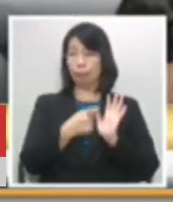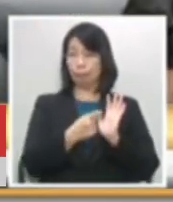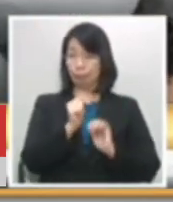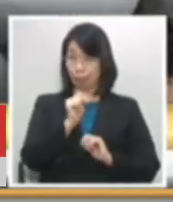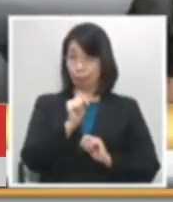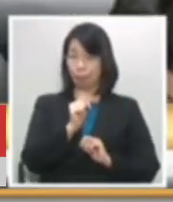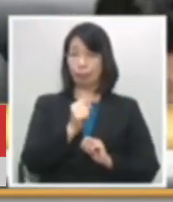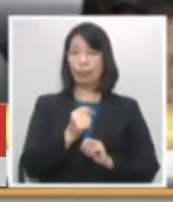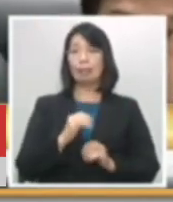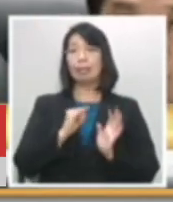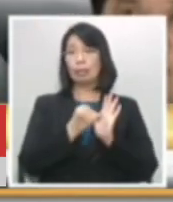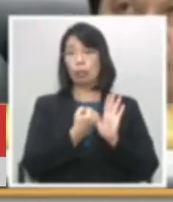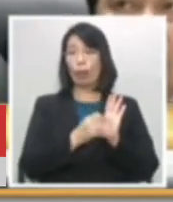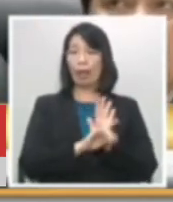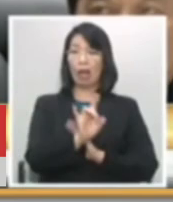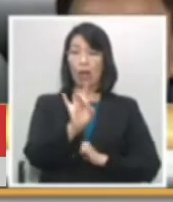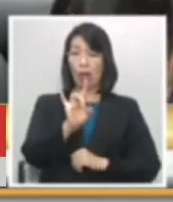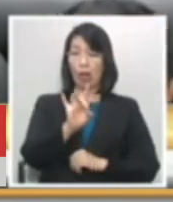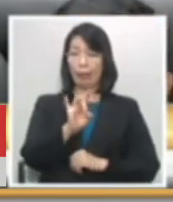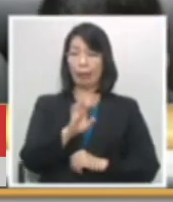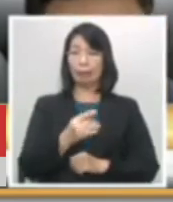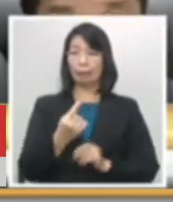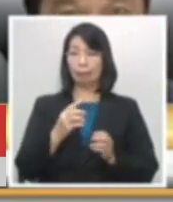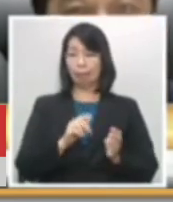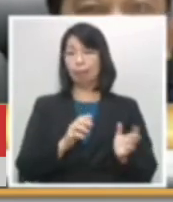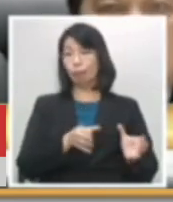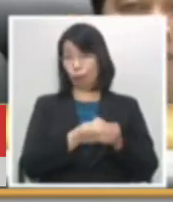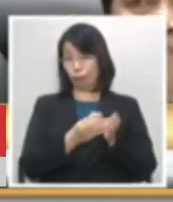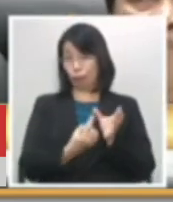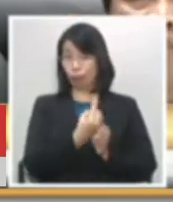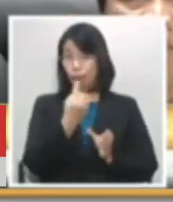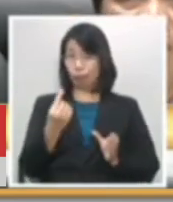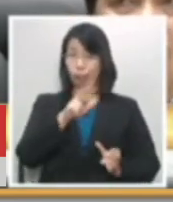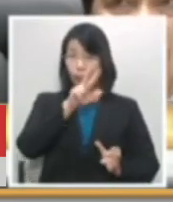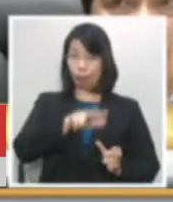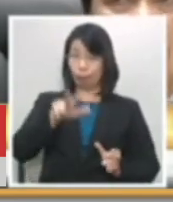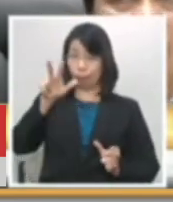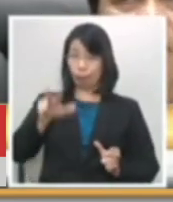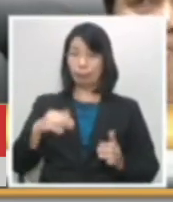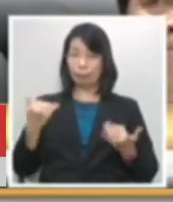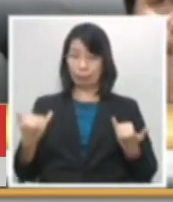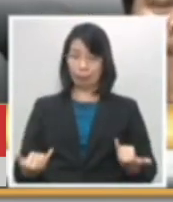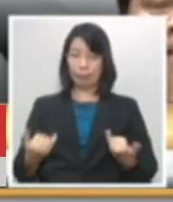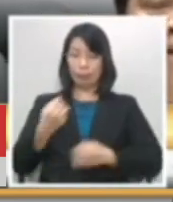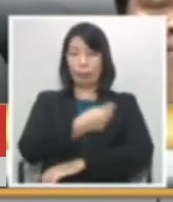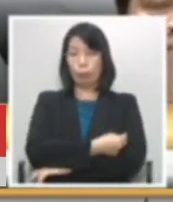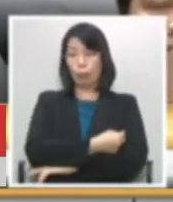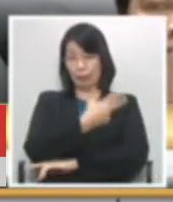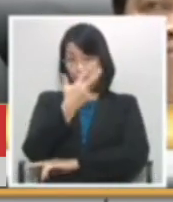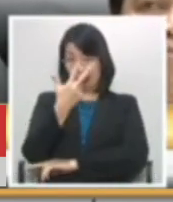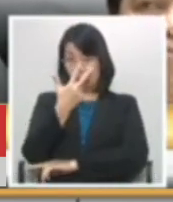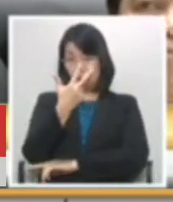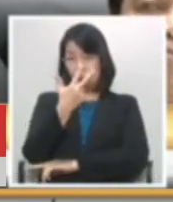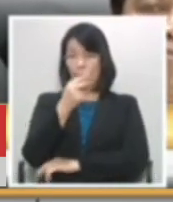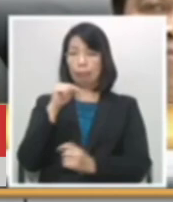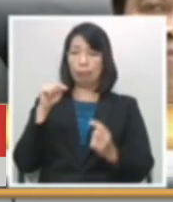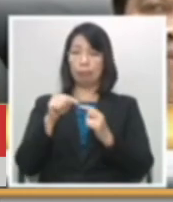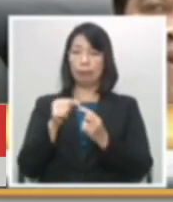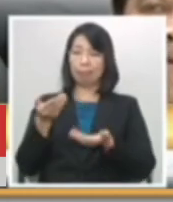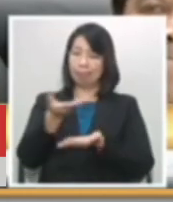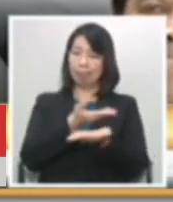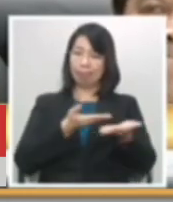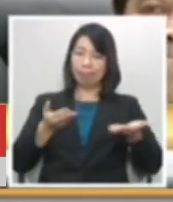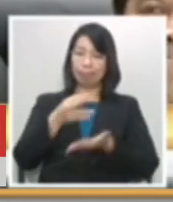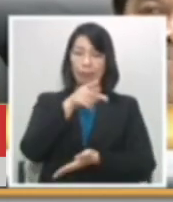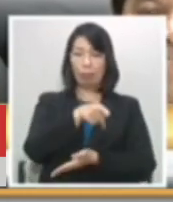ยวันนี้เป็นวันที่3ของการพิจารณาร่างพระราชบัญญัติงบประมาณรายจ่ายประจำปีงบประมาณ